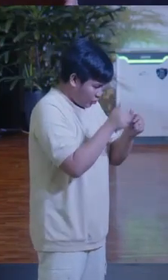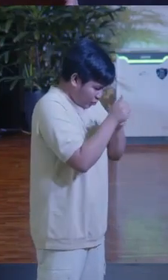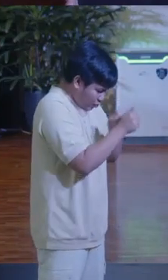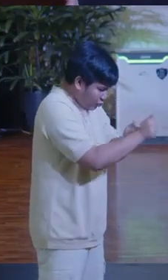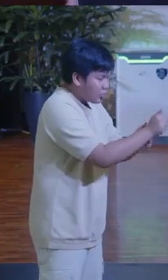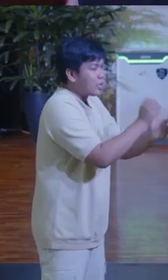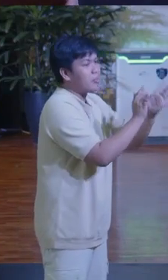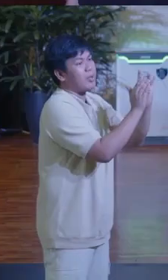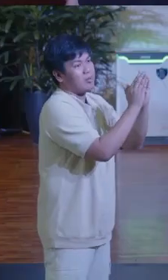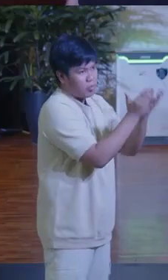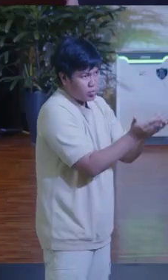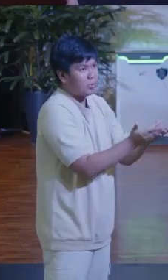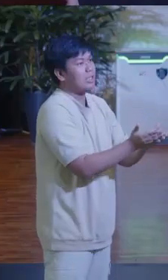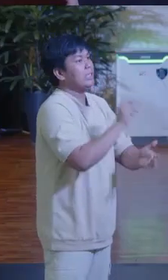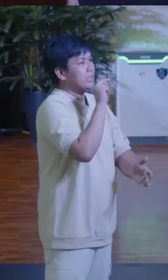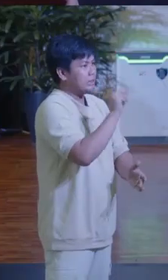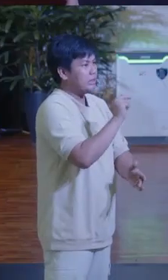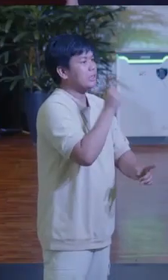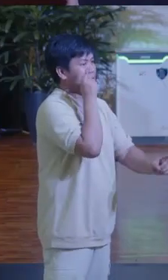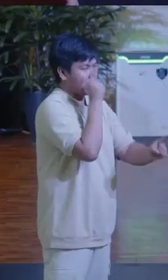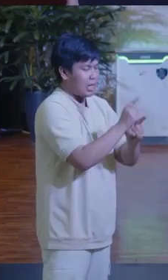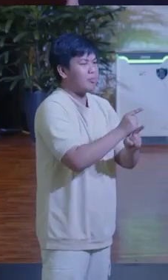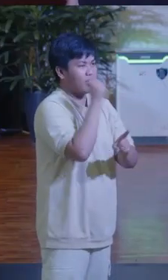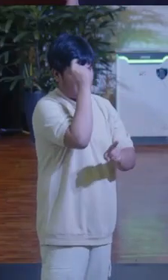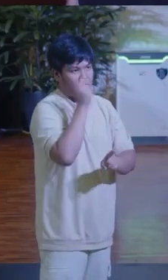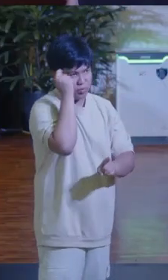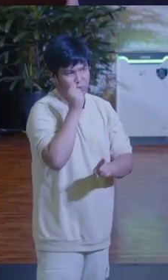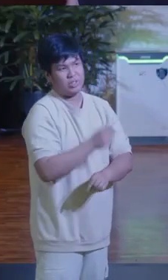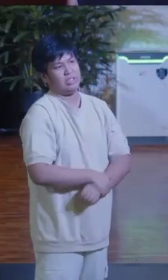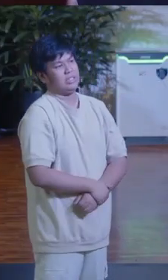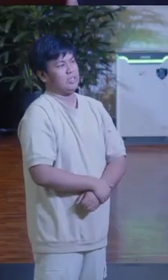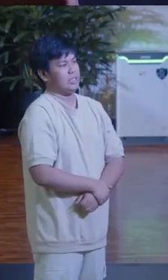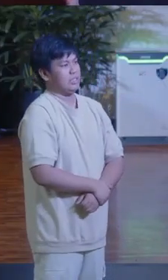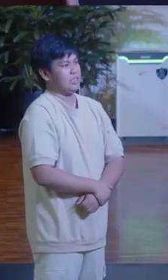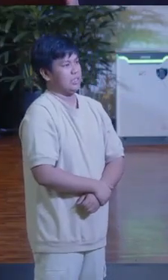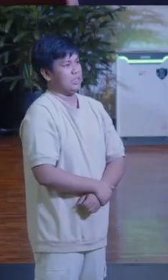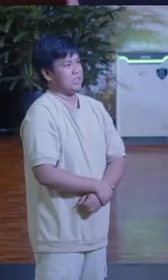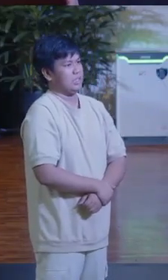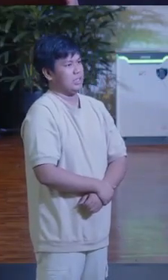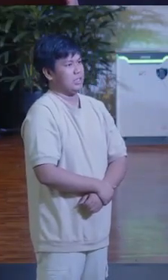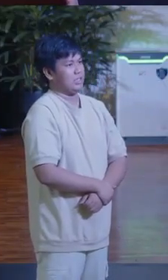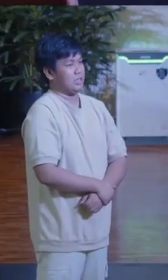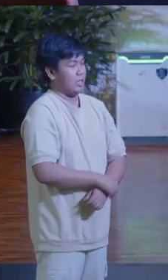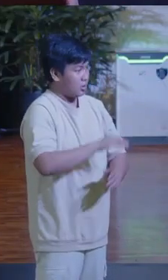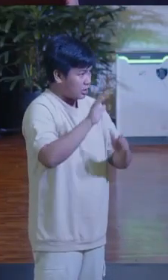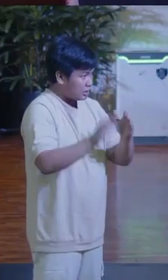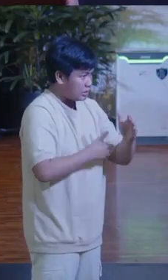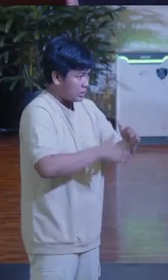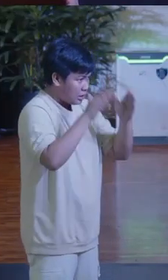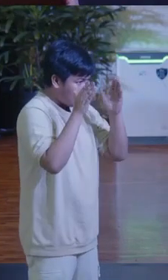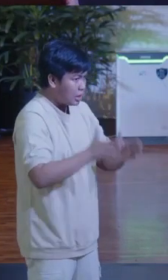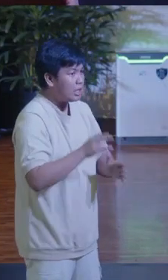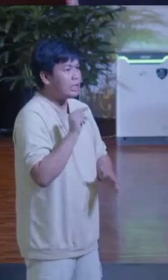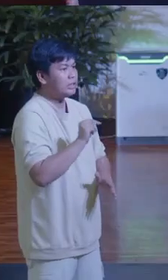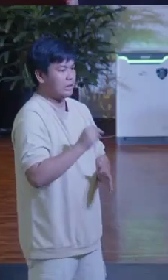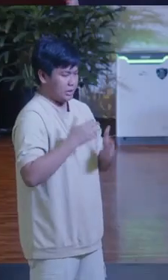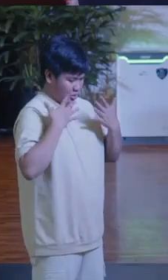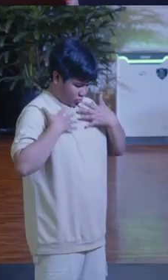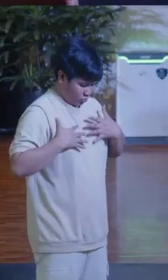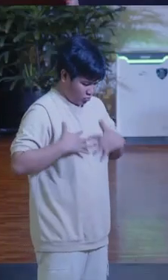Diyos at yung gumawa ng awit, maayos ang pamumuhay, maganda ang